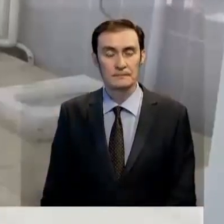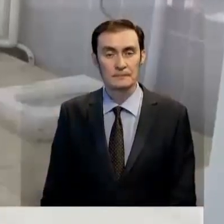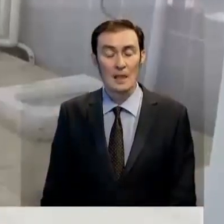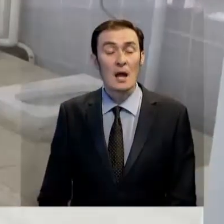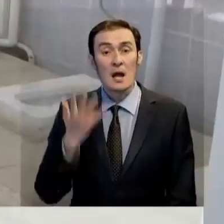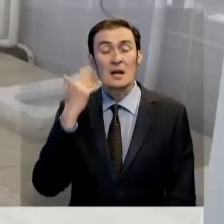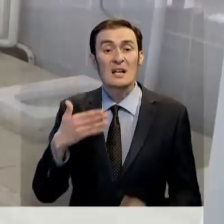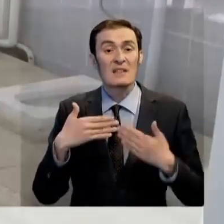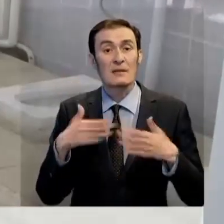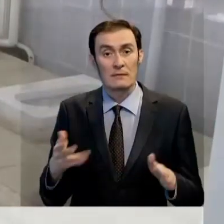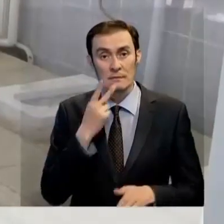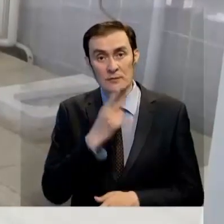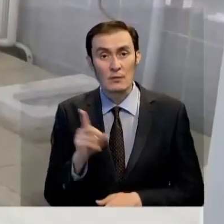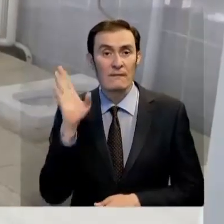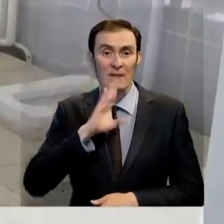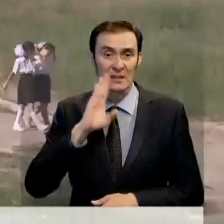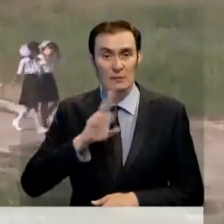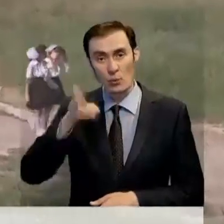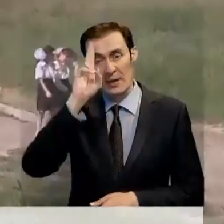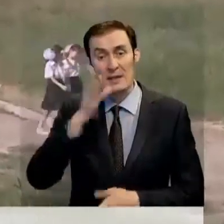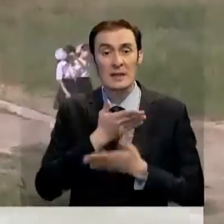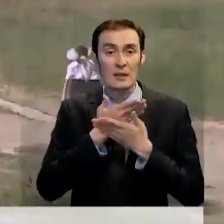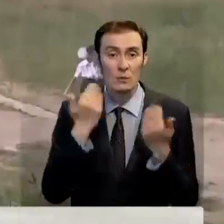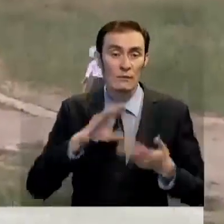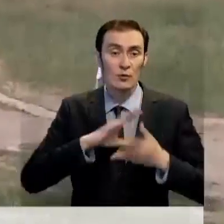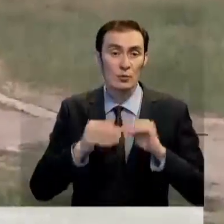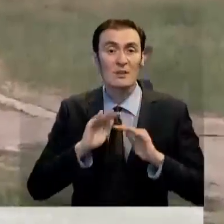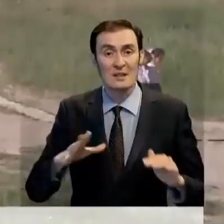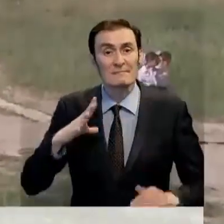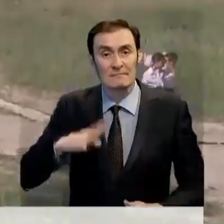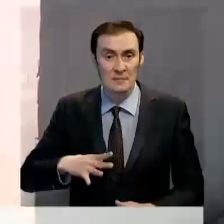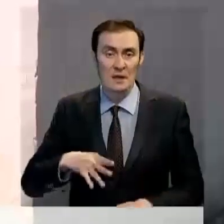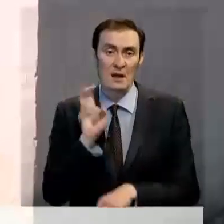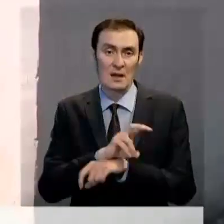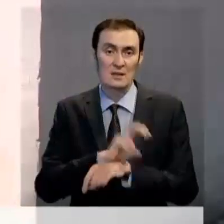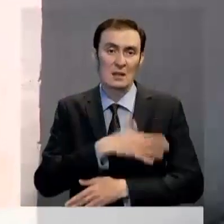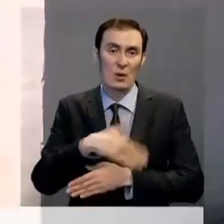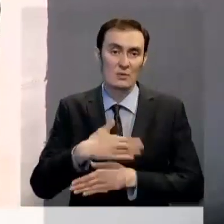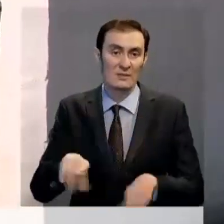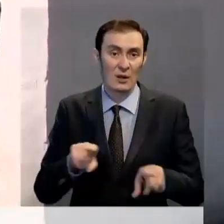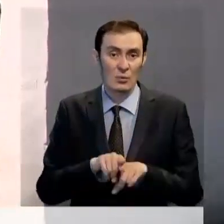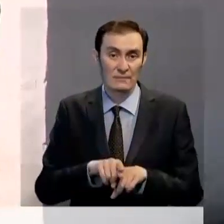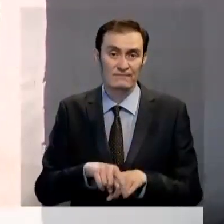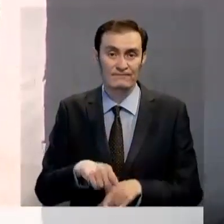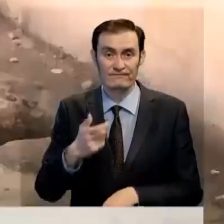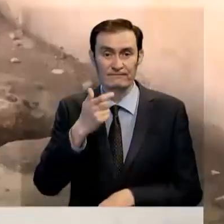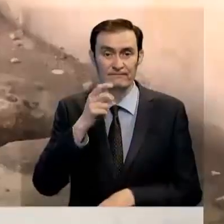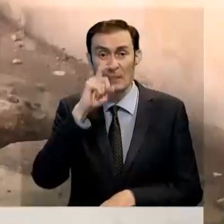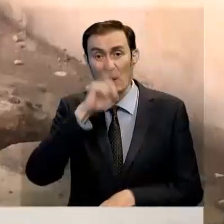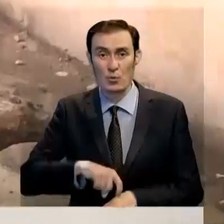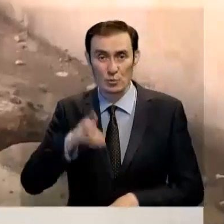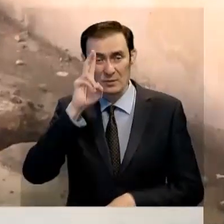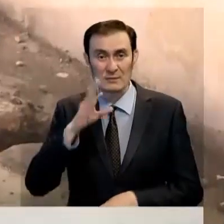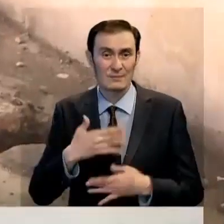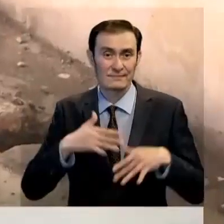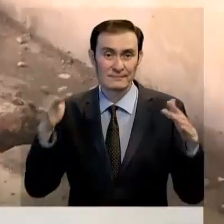Когда двери открыли, оказалось, воды в санузлах нет. В итоге часть детей ходит на улицу в такой вот не совсем цивилизованный туалет,